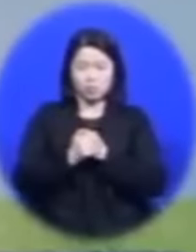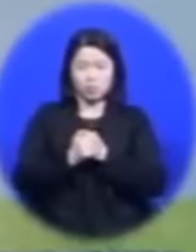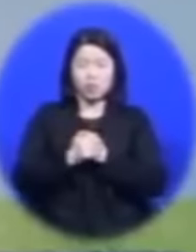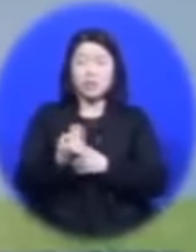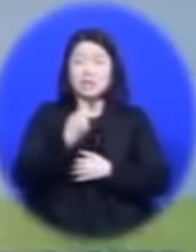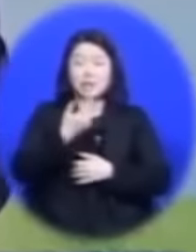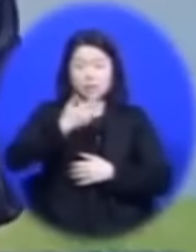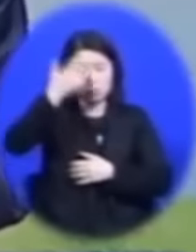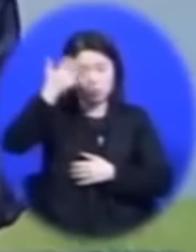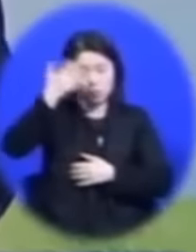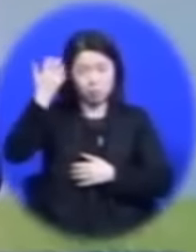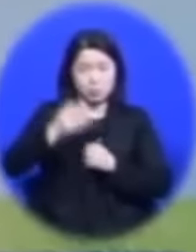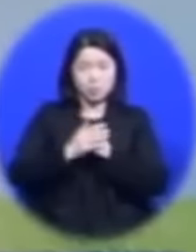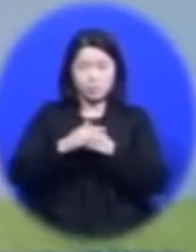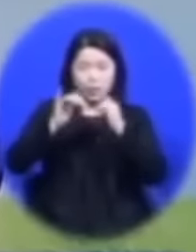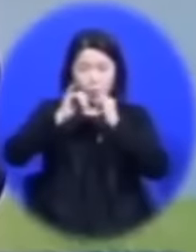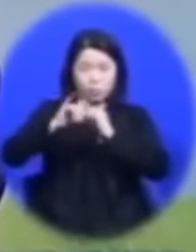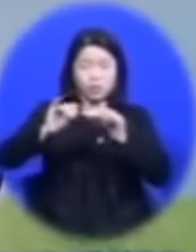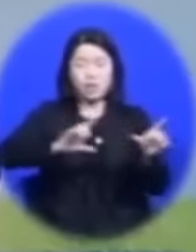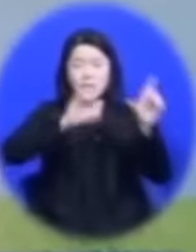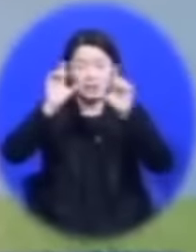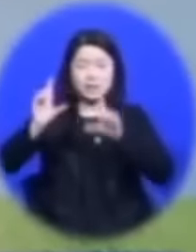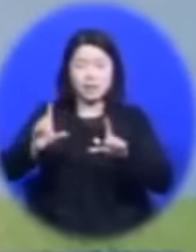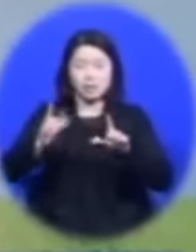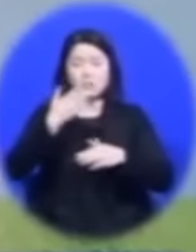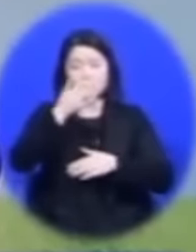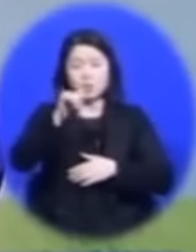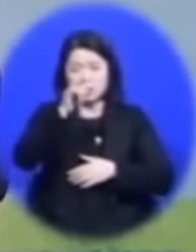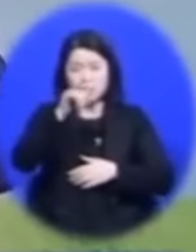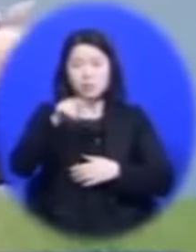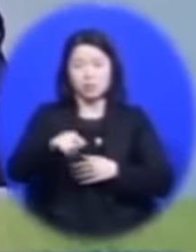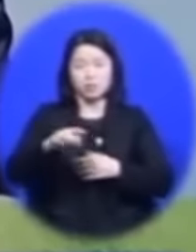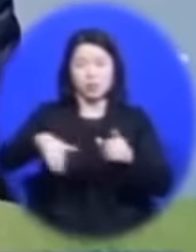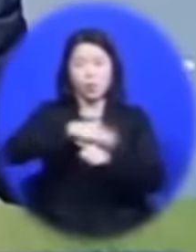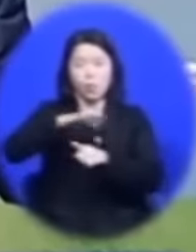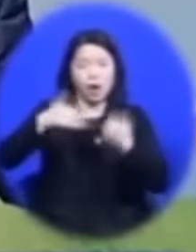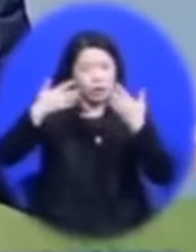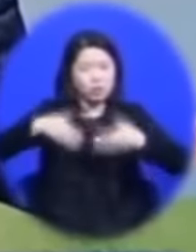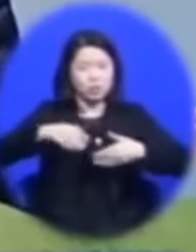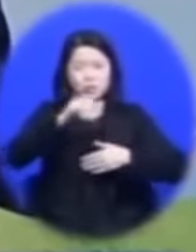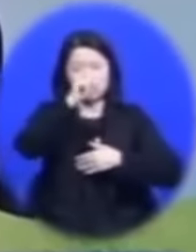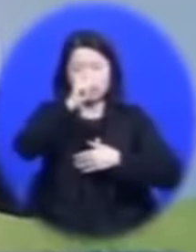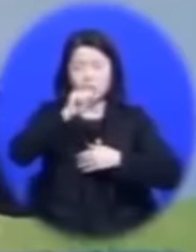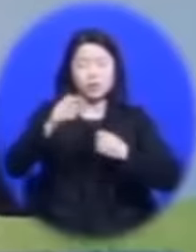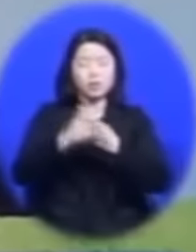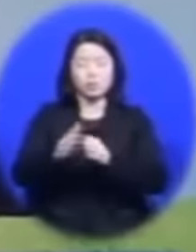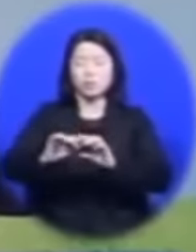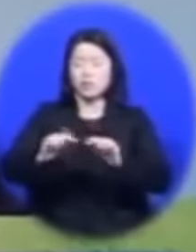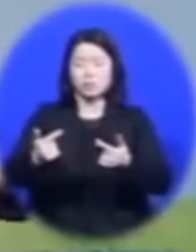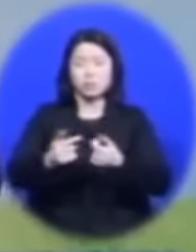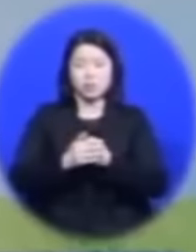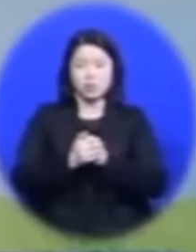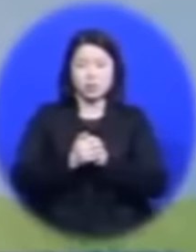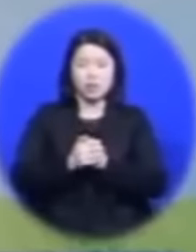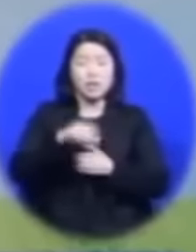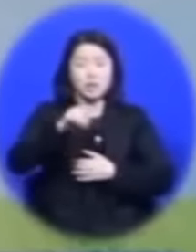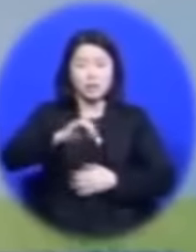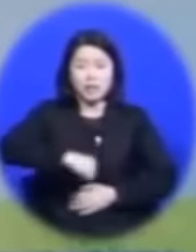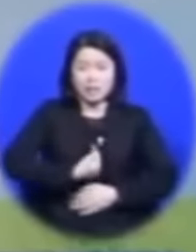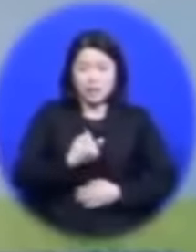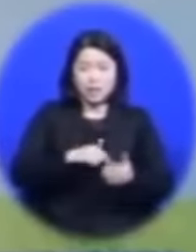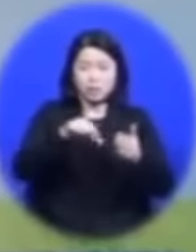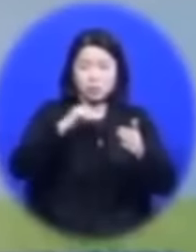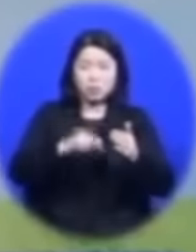요셉이 위대한 삶을 살았던 것은 환경 여건이 좋아서 그런 게 아닙니다. 그는 자기